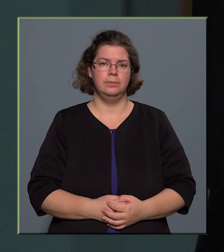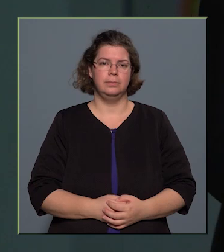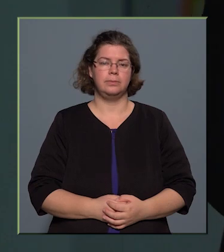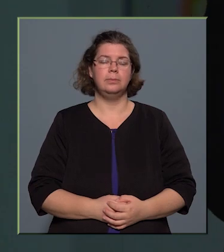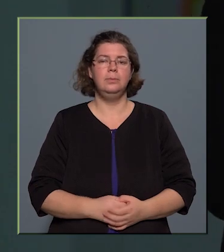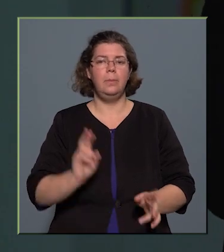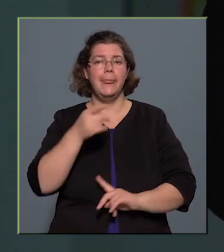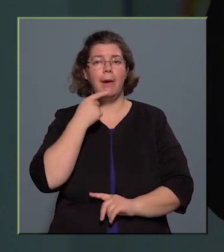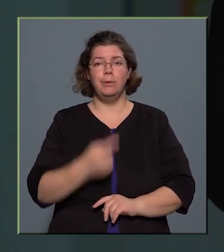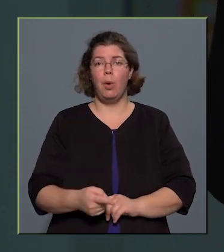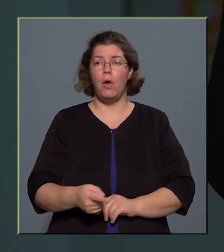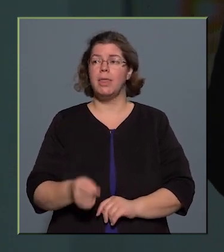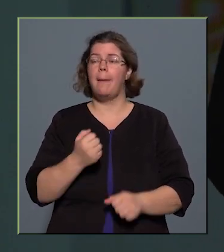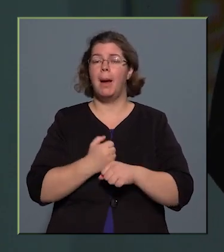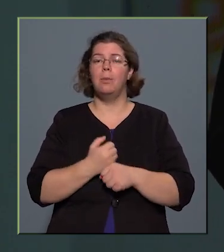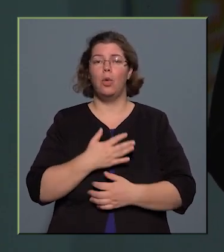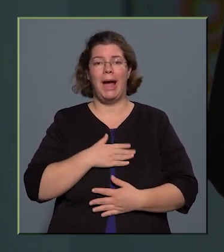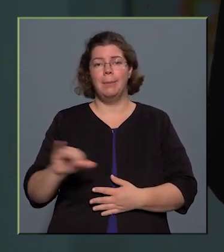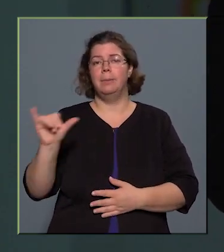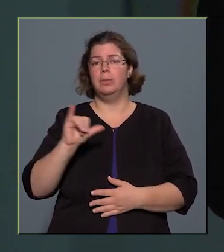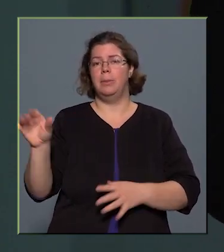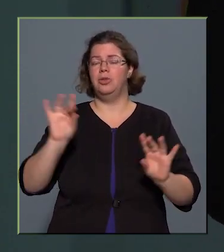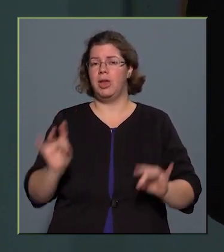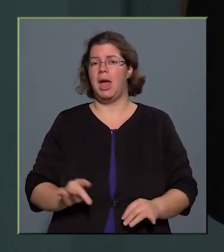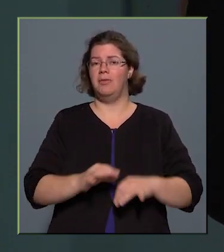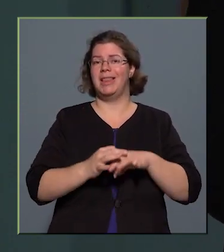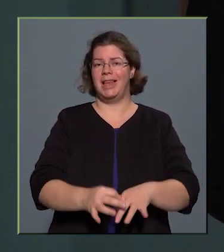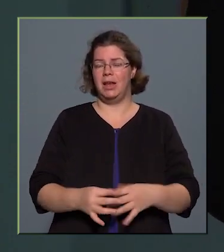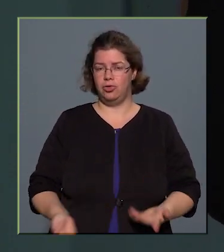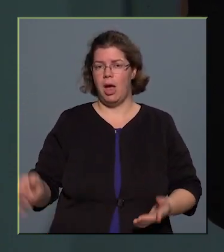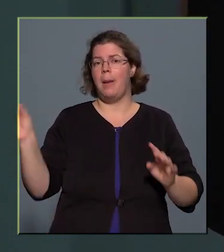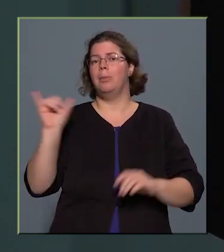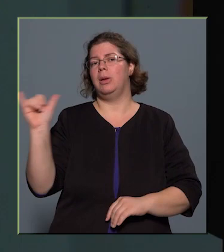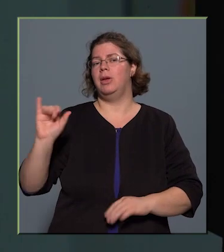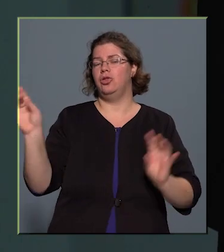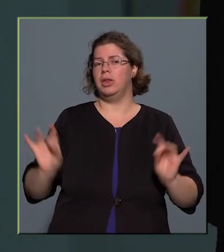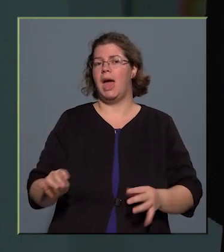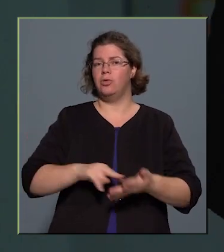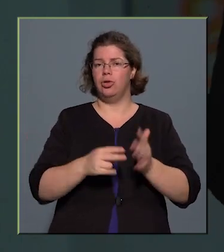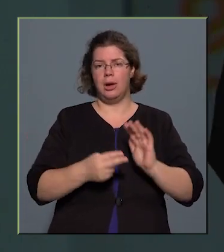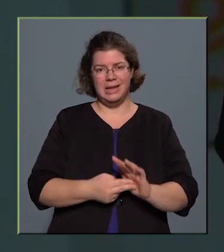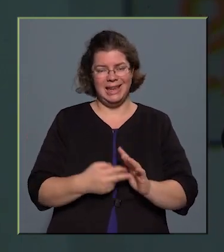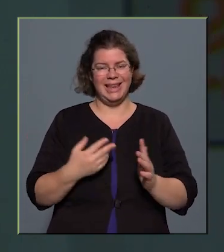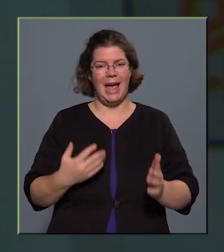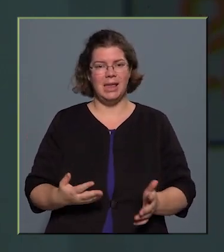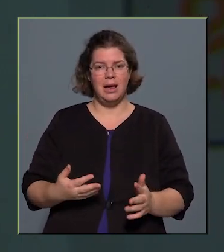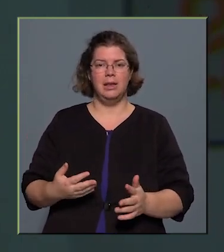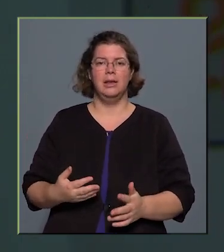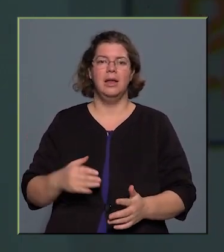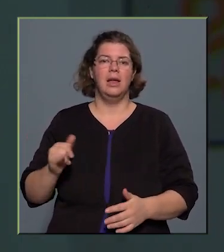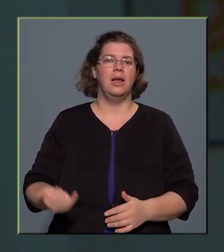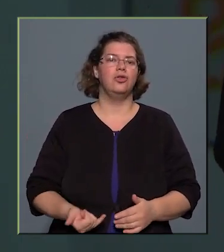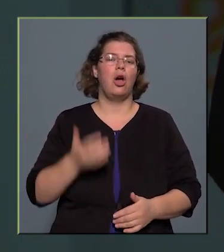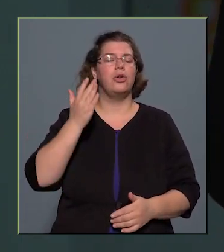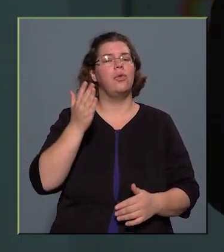Úgy mondtam, a munkám az a budapesti gyárunk vezetése. A budapesti gyárnak a stratégiáját és a